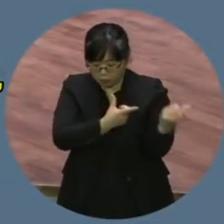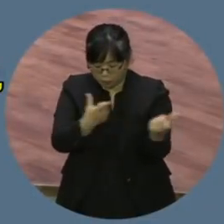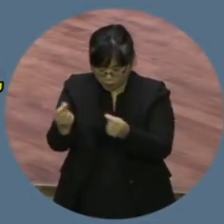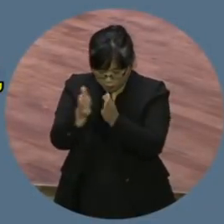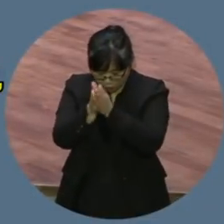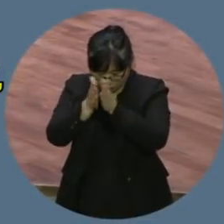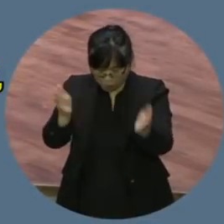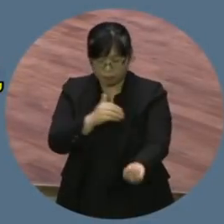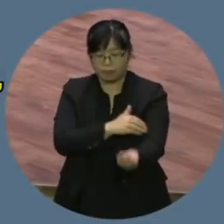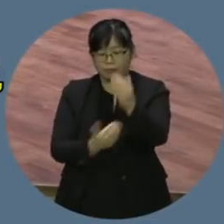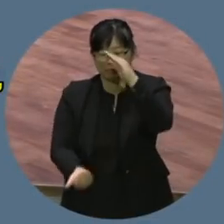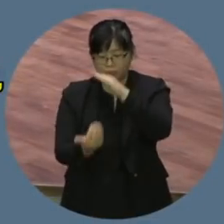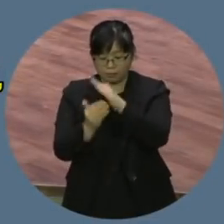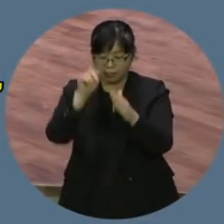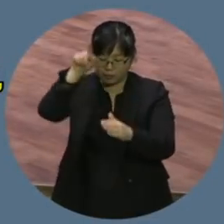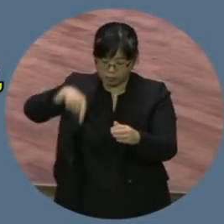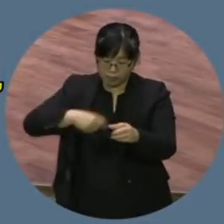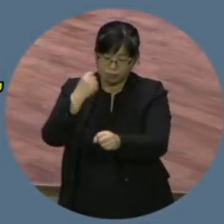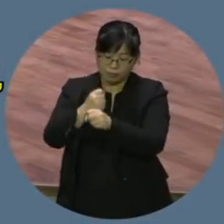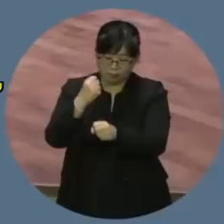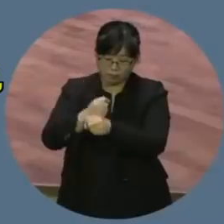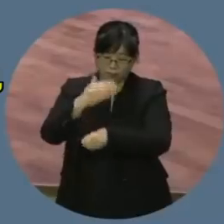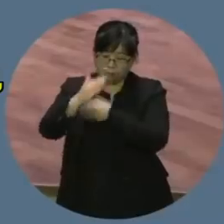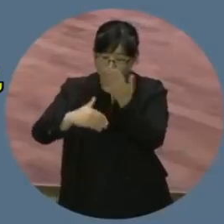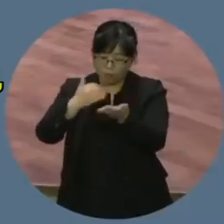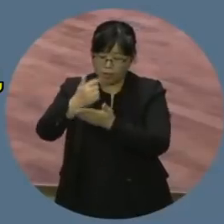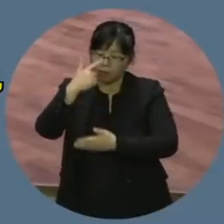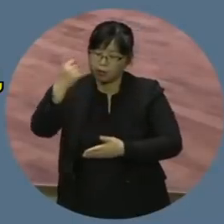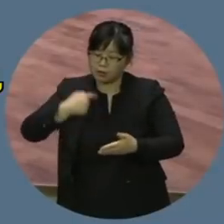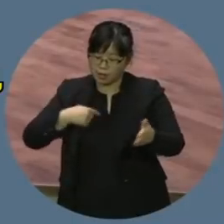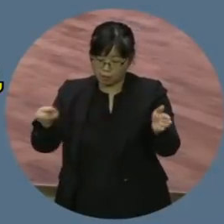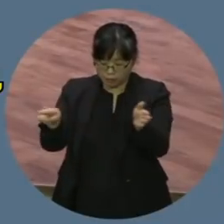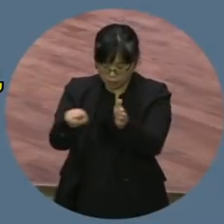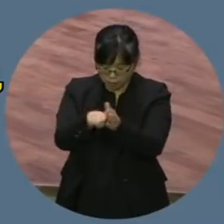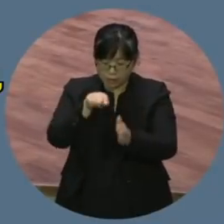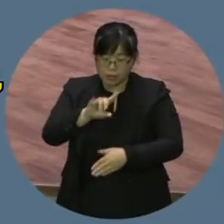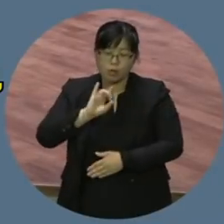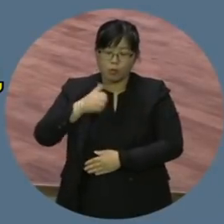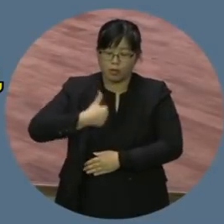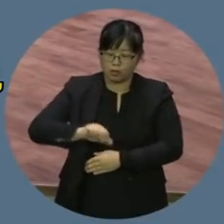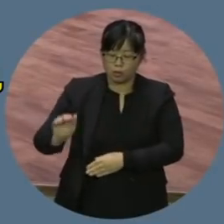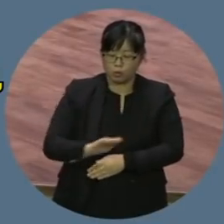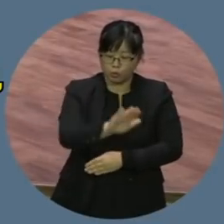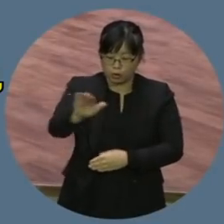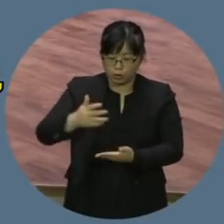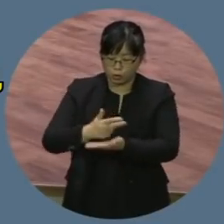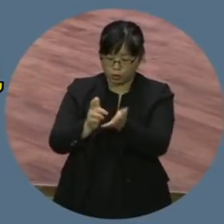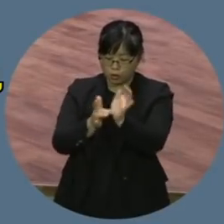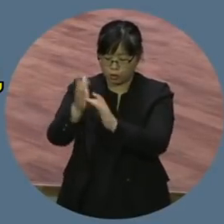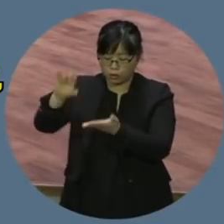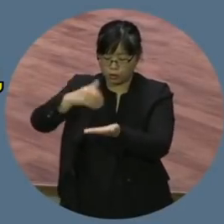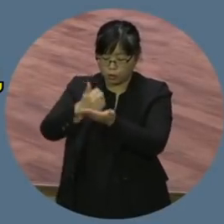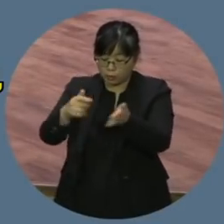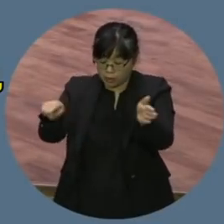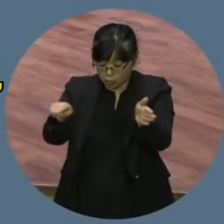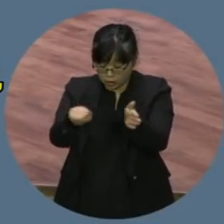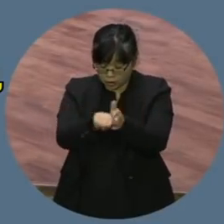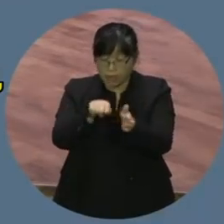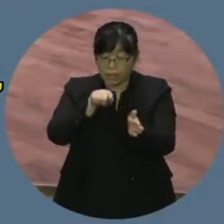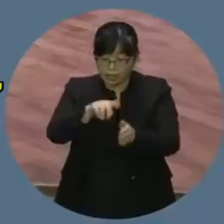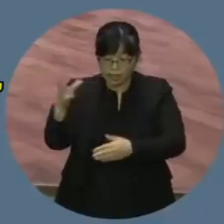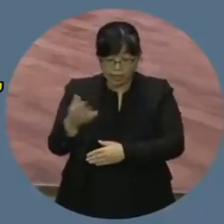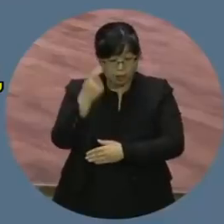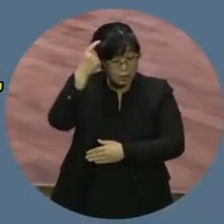전능하사 천지를 만드신 하나님 아버지를 내가 믿사오며 그의 아들 우리 주 예수 그리스도를